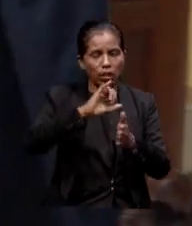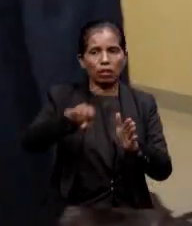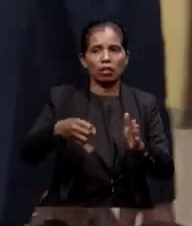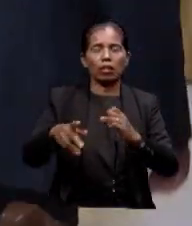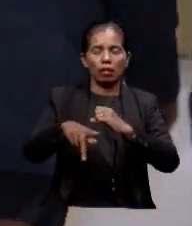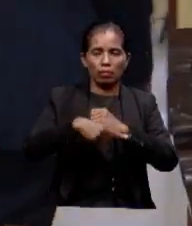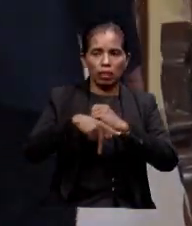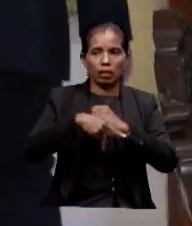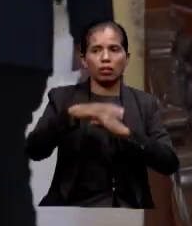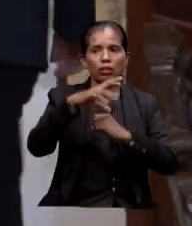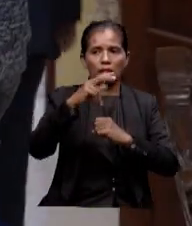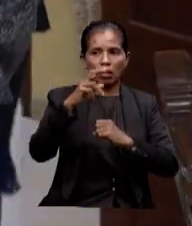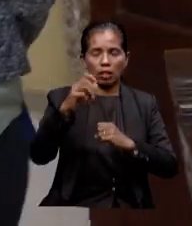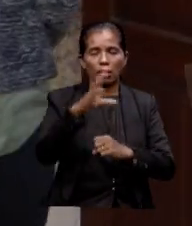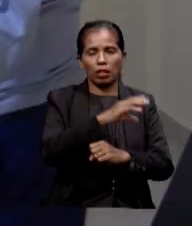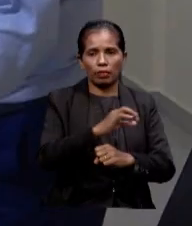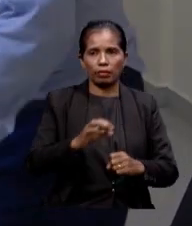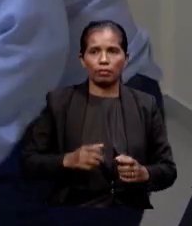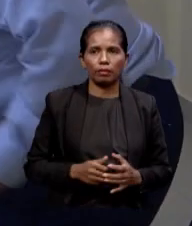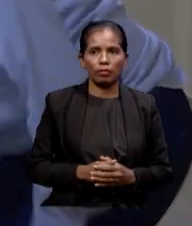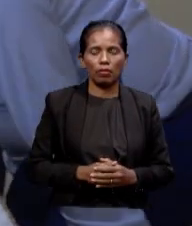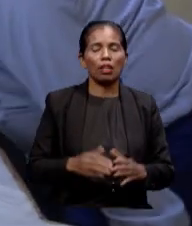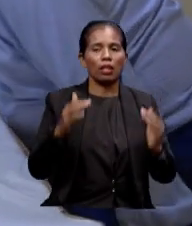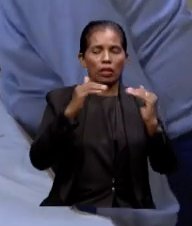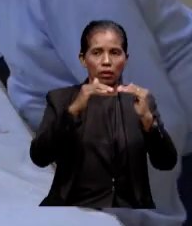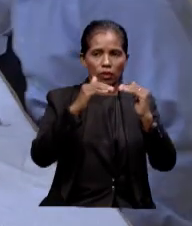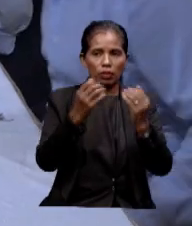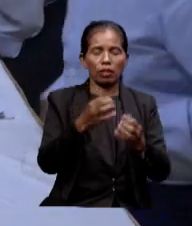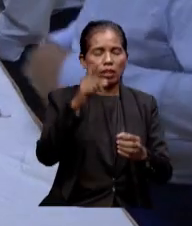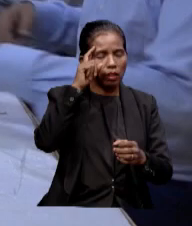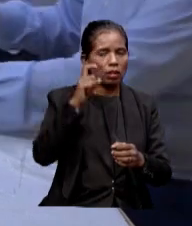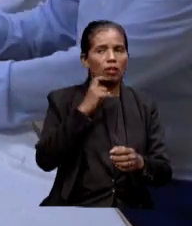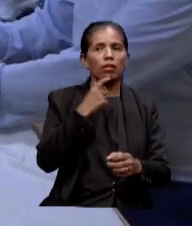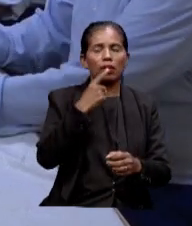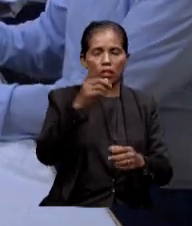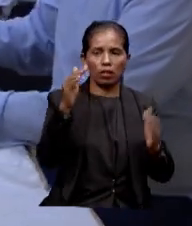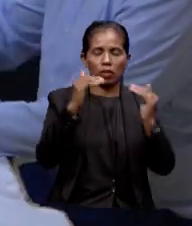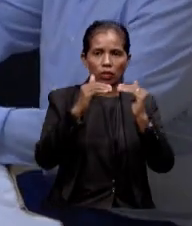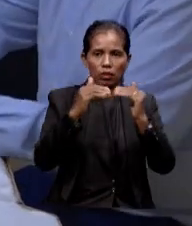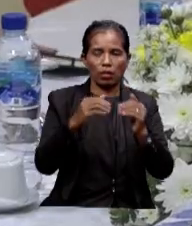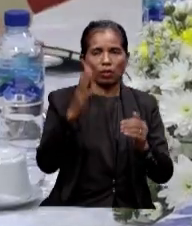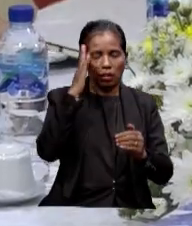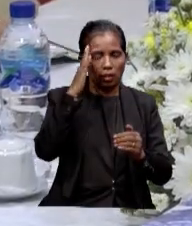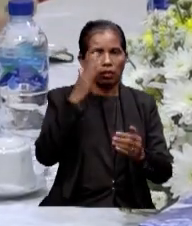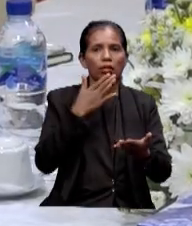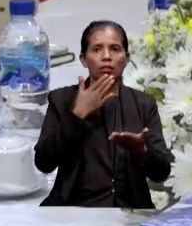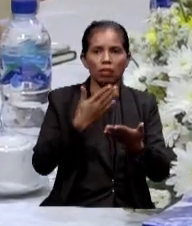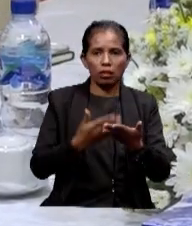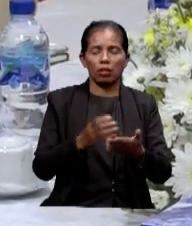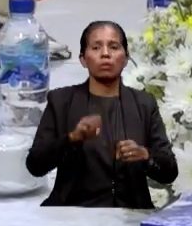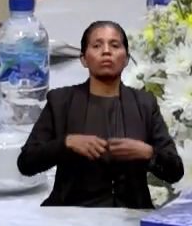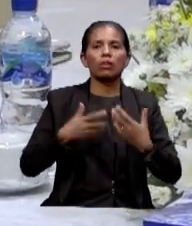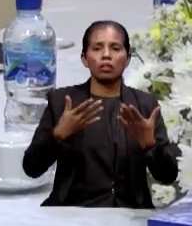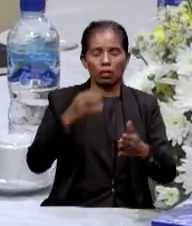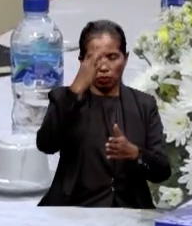Partido CNRT Francisco Kalbuadilai. Hafuin kontrune Sanana Guzmão ateteng suruh mutune atu kunye semalu diak liutan no oinsa